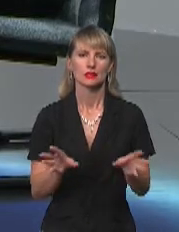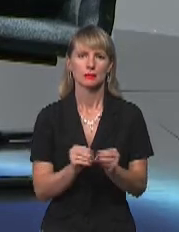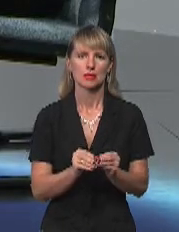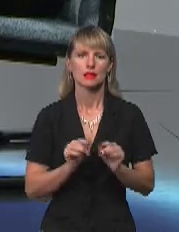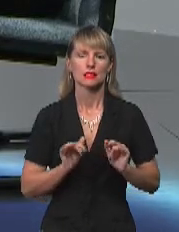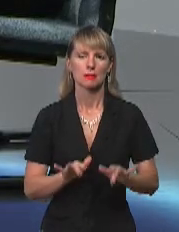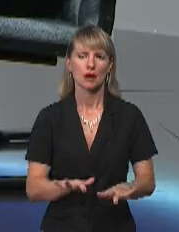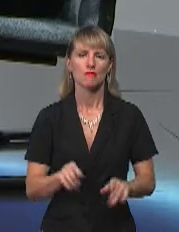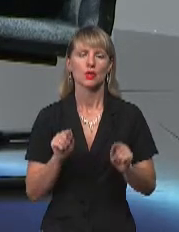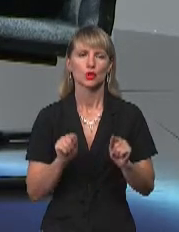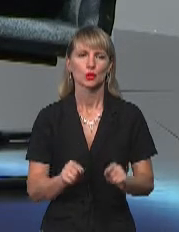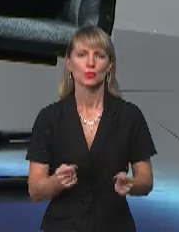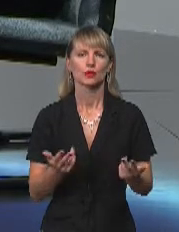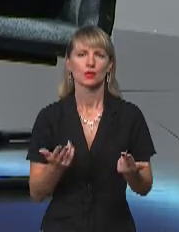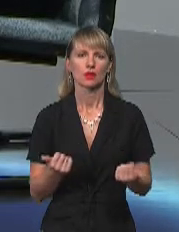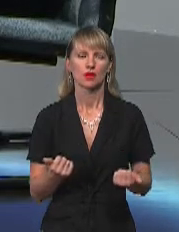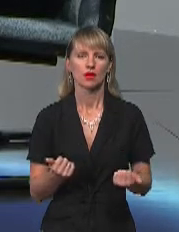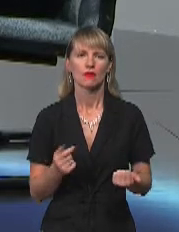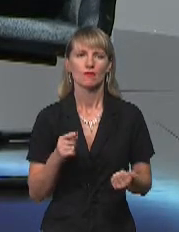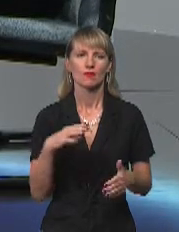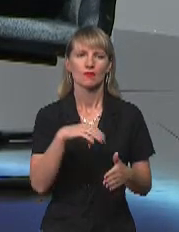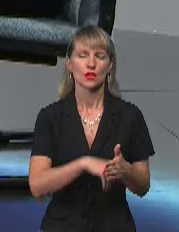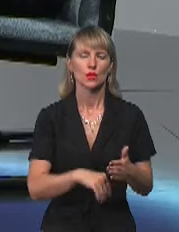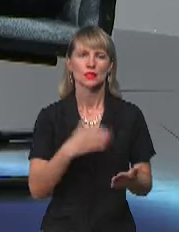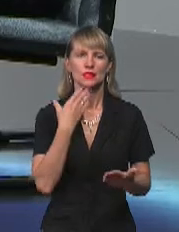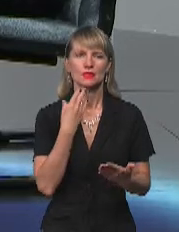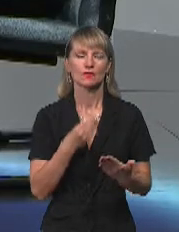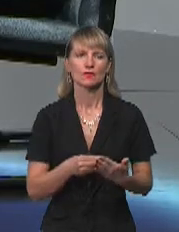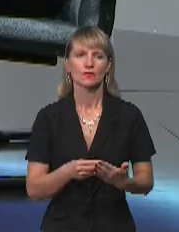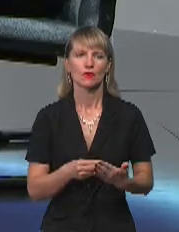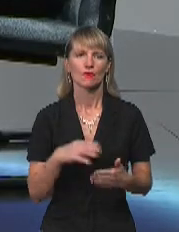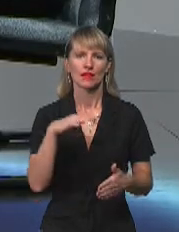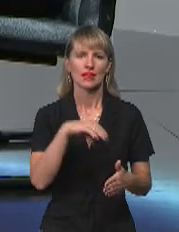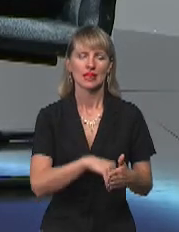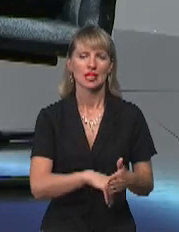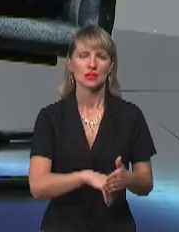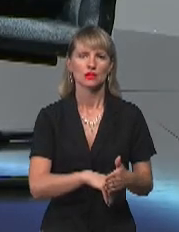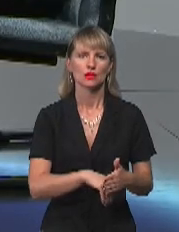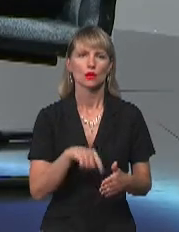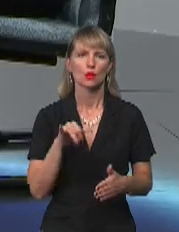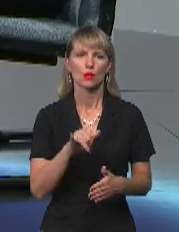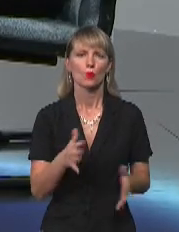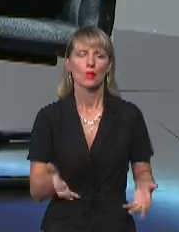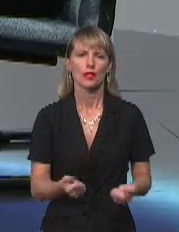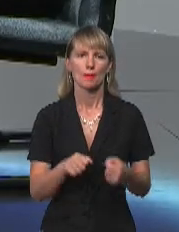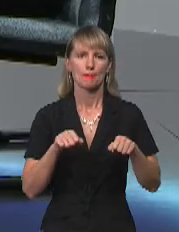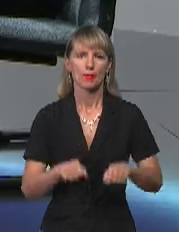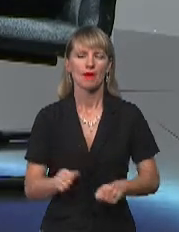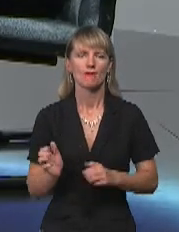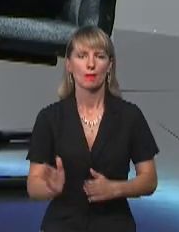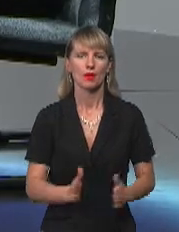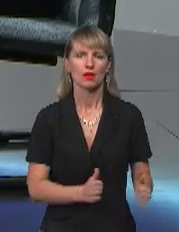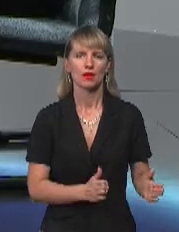І тут, звичайно, вони вносять свій внесок у підтримання правопорядку на великих